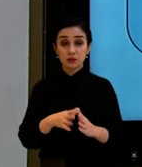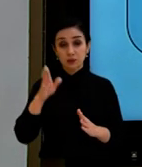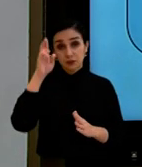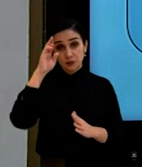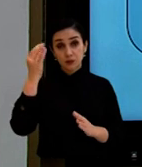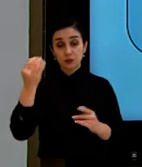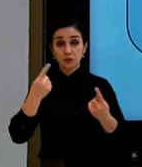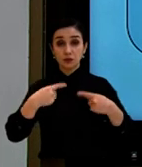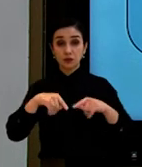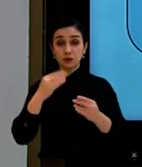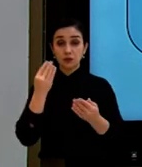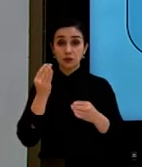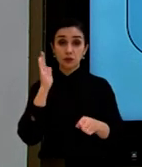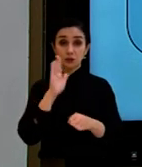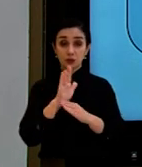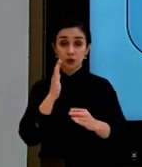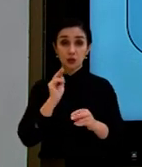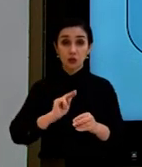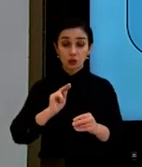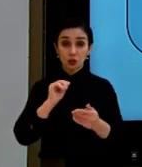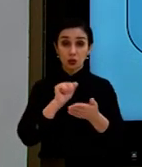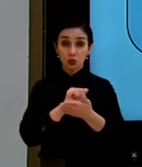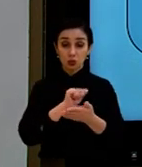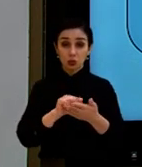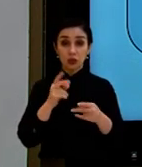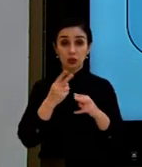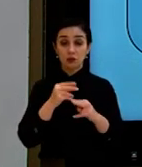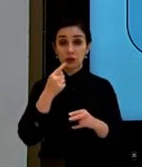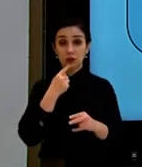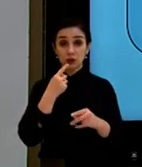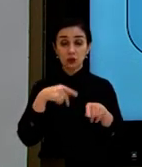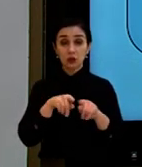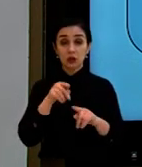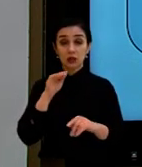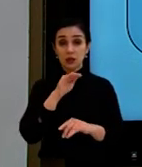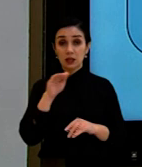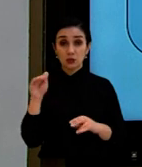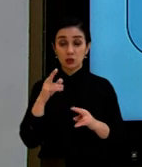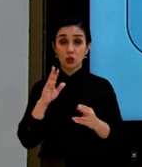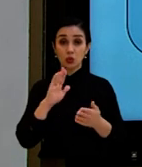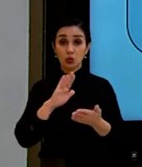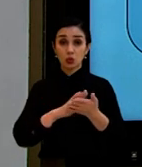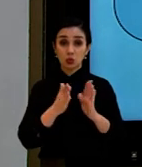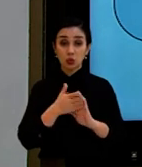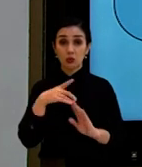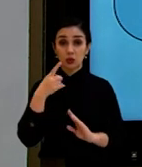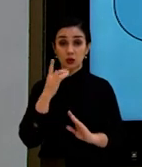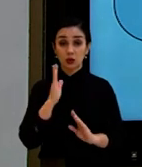Davlat idoralari tomonidan chiqariladigan hujjatlar tiliga rasmiy uslub deyilarkan.